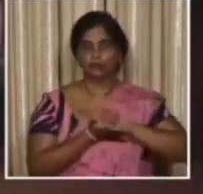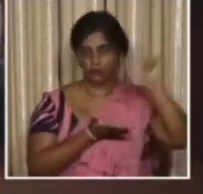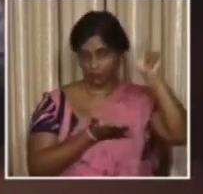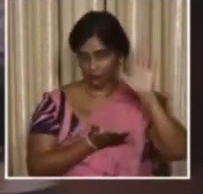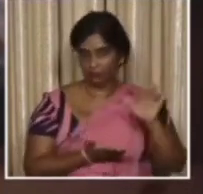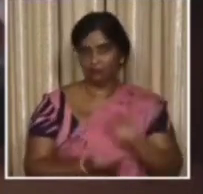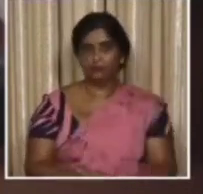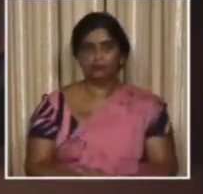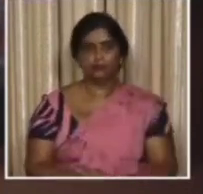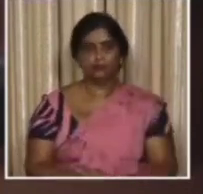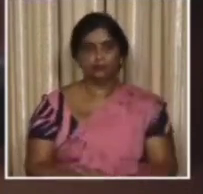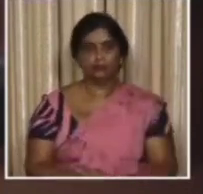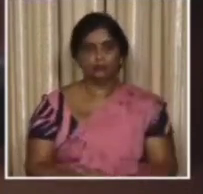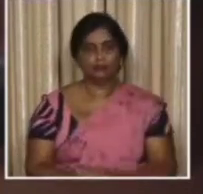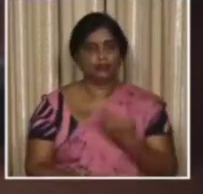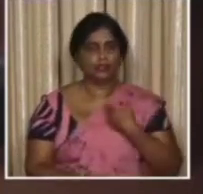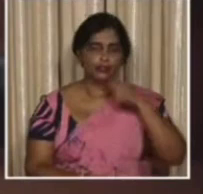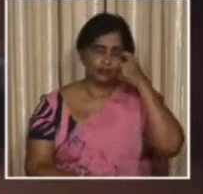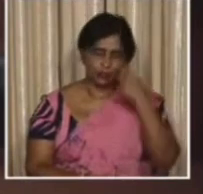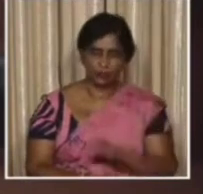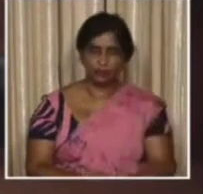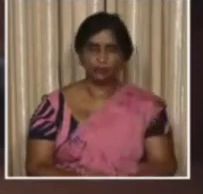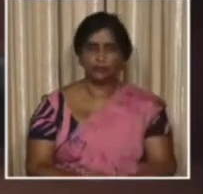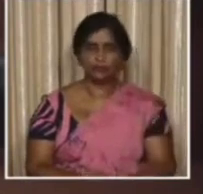nisa mama dakka